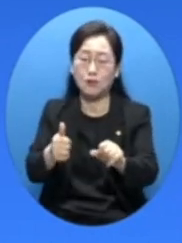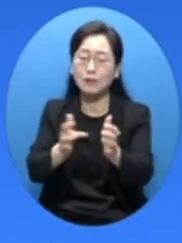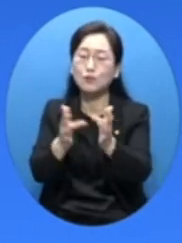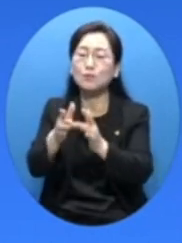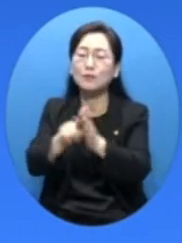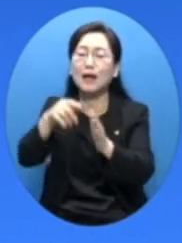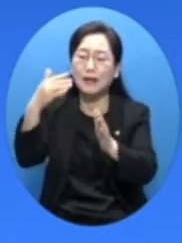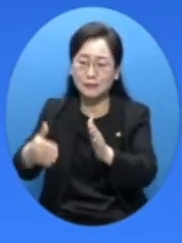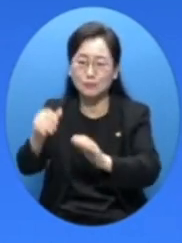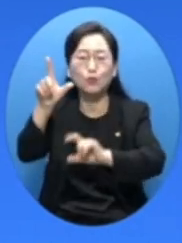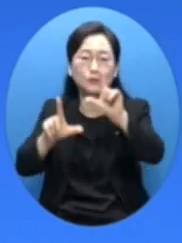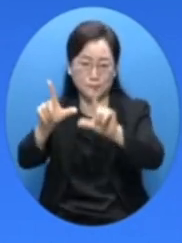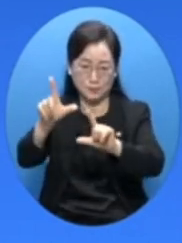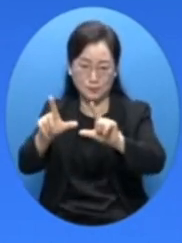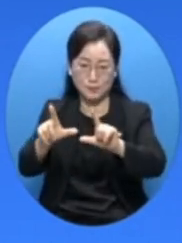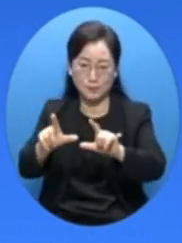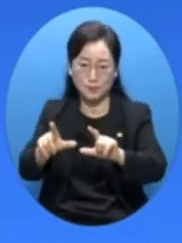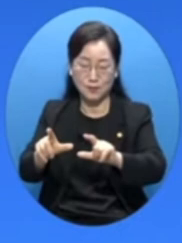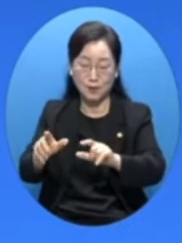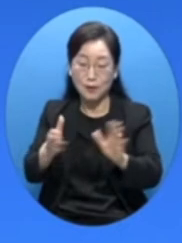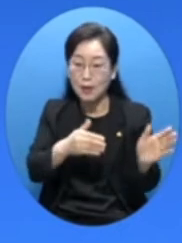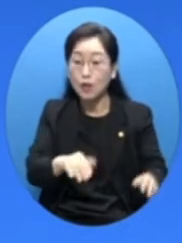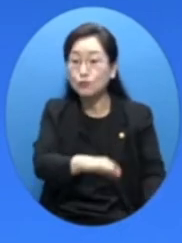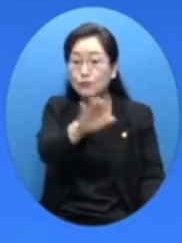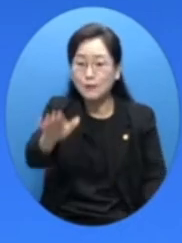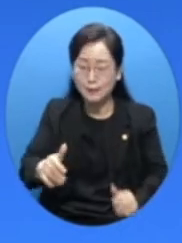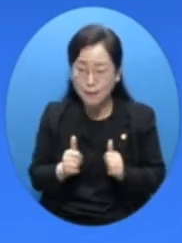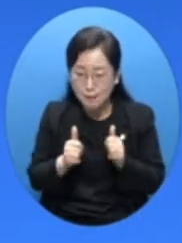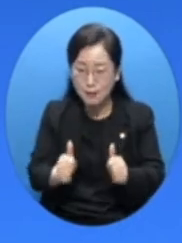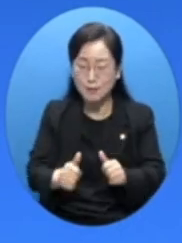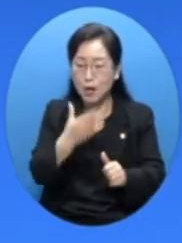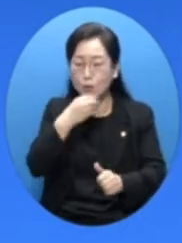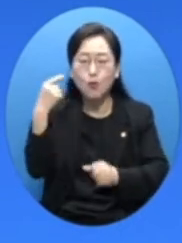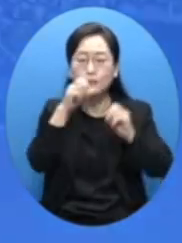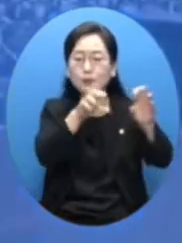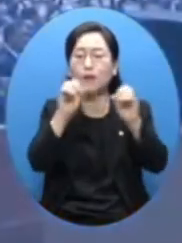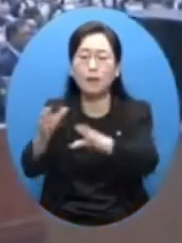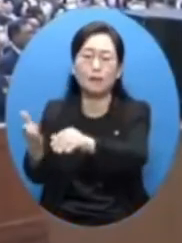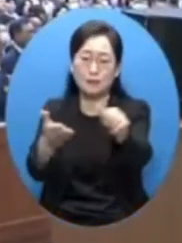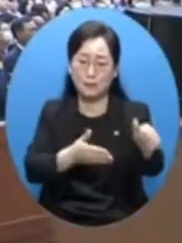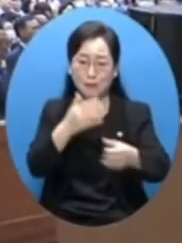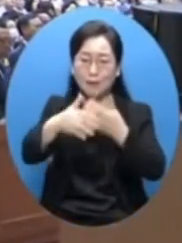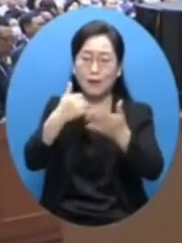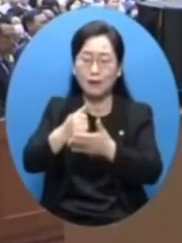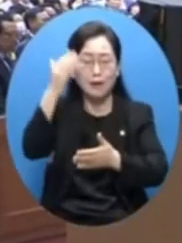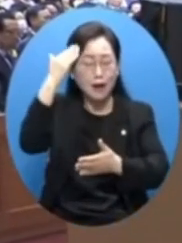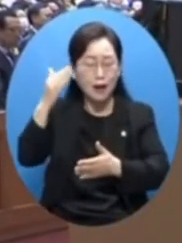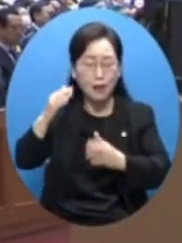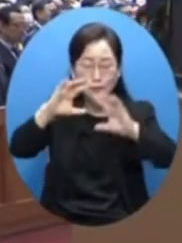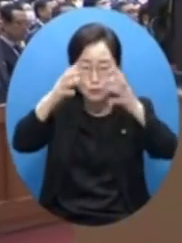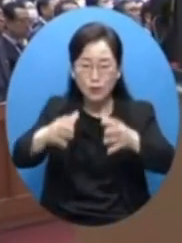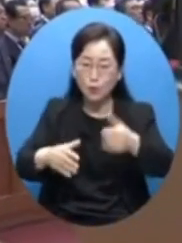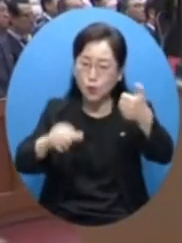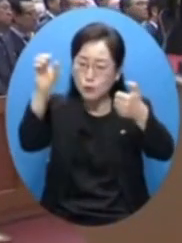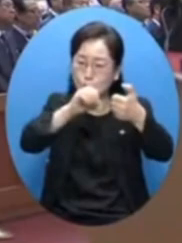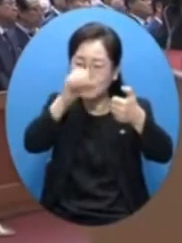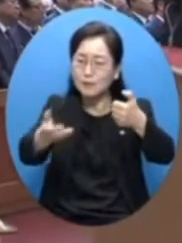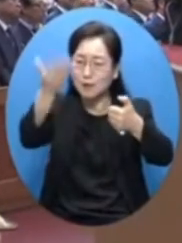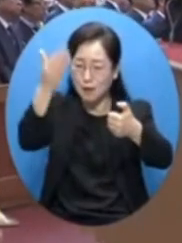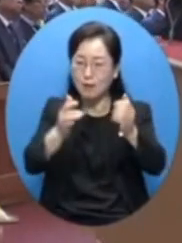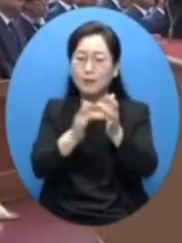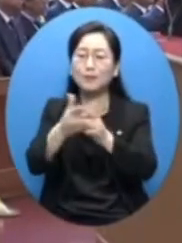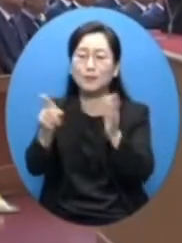모습인 것입니다. 그렇기 때문에 우리가 열심히 나가서 복음을 전해야 됩니다. 하나님 아버지, 우리 대한민국이 50% 이상 예수를